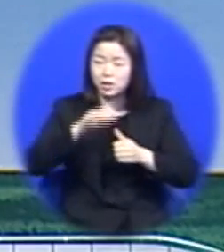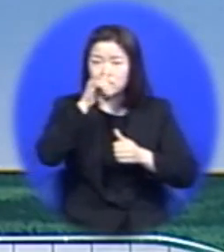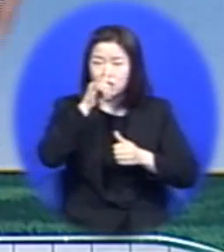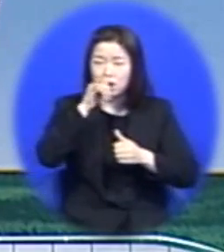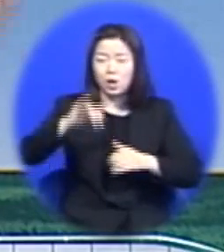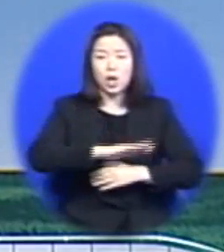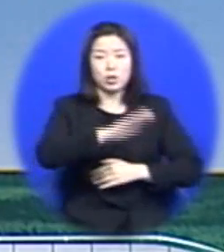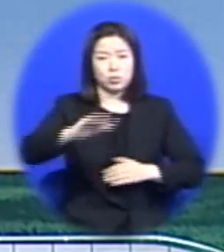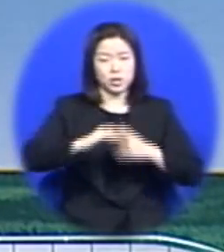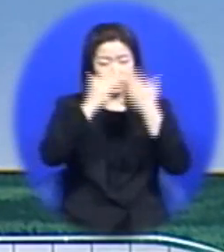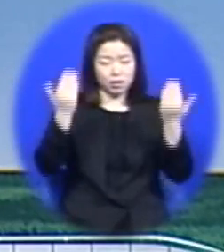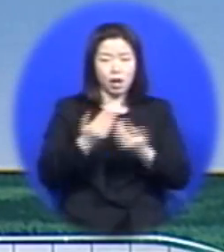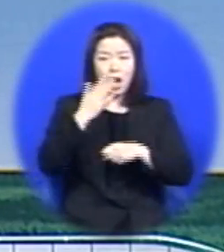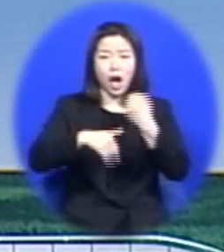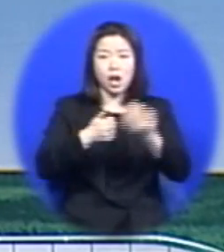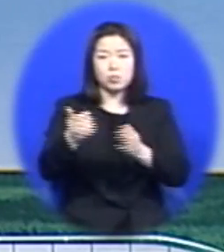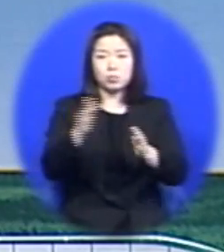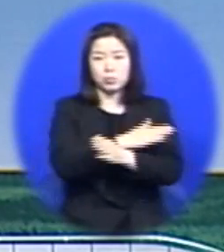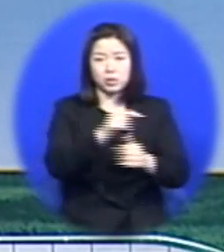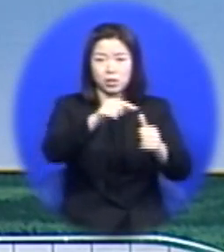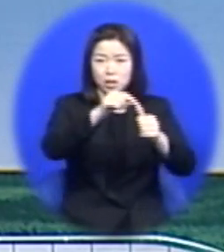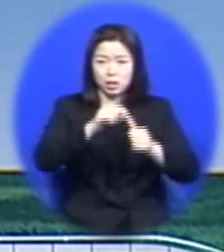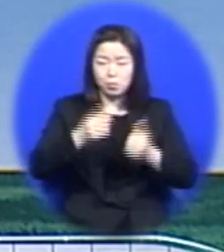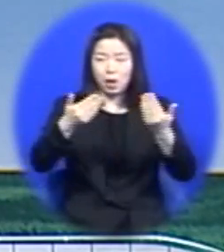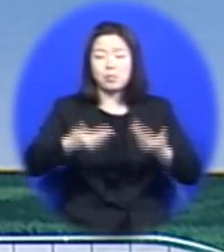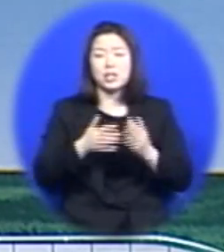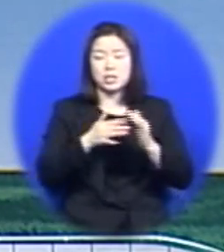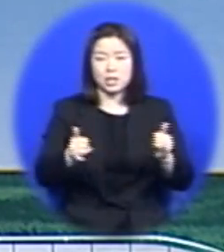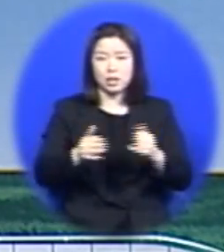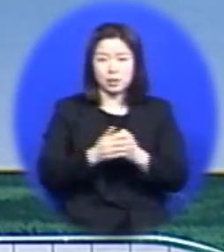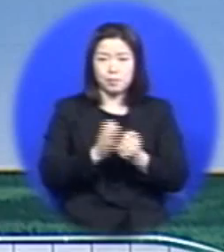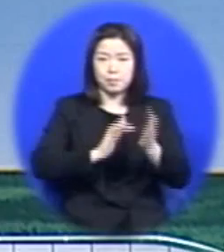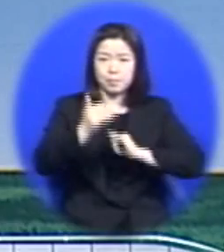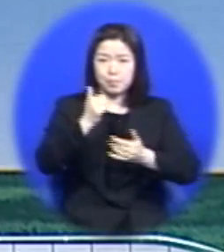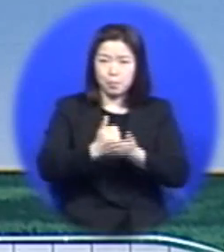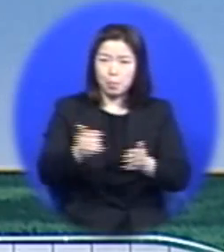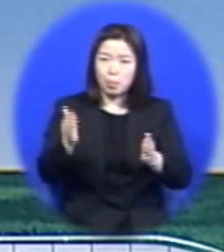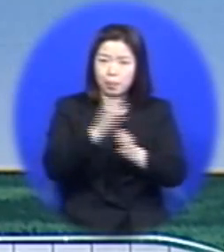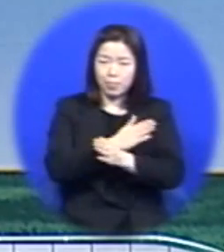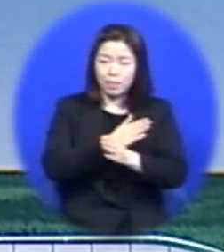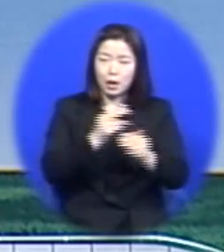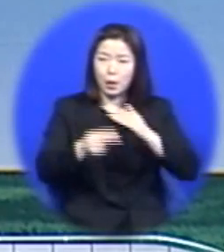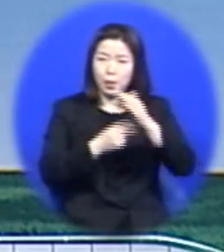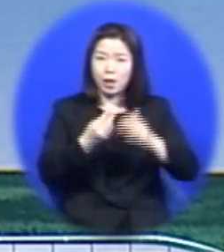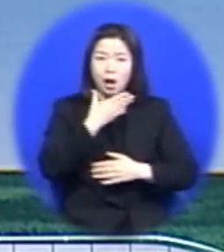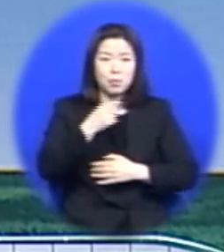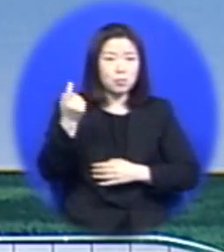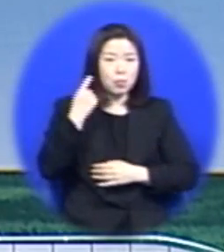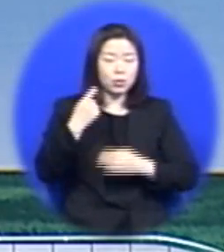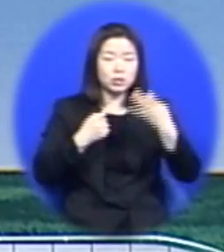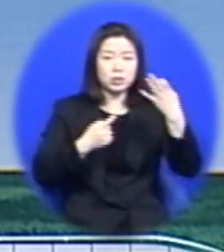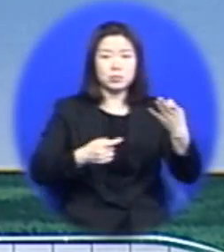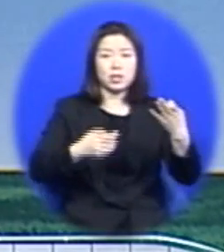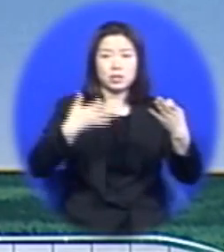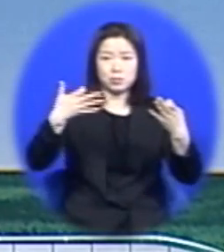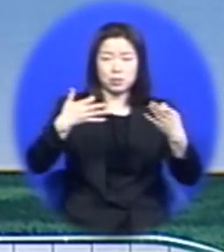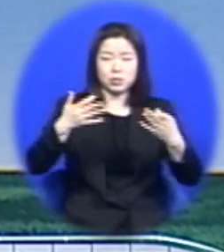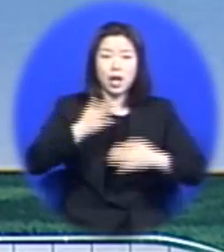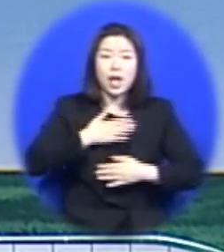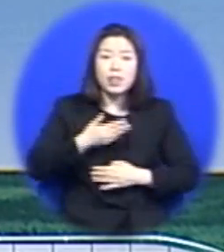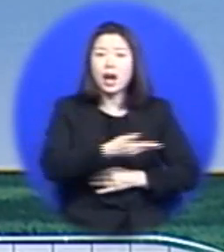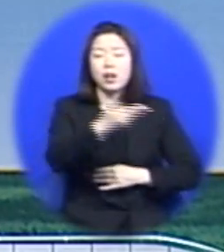하나님으로부터 입양받은 사람이에요. 예수님께서 말씀하셔서 요한복음 14장 18절 내가 너희를 고아와 같이